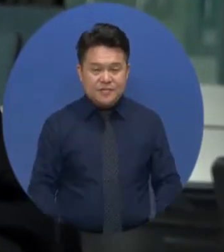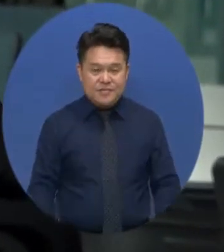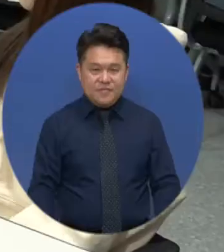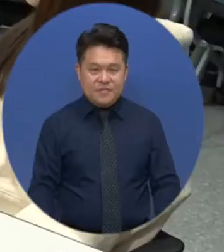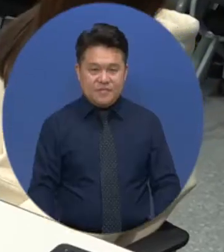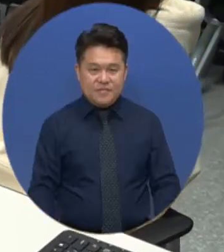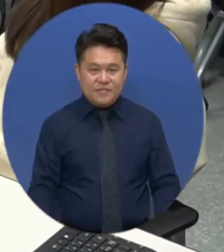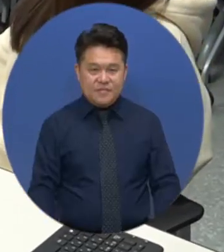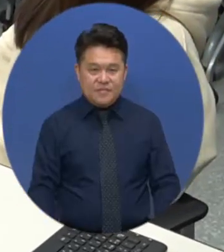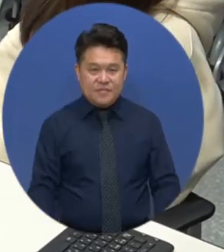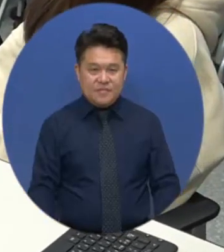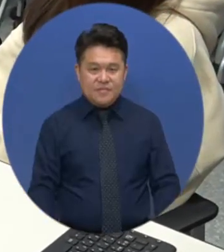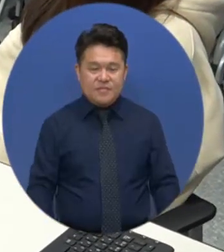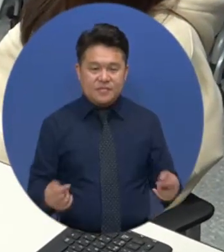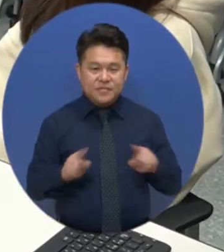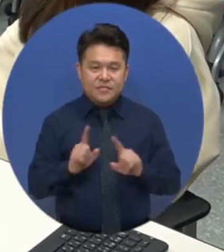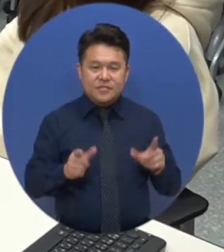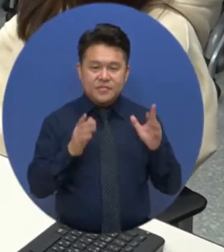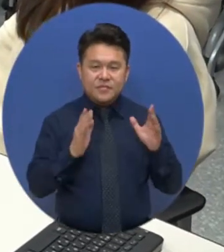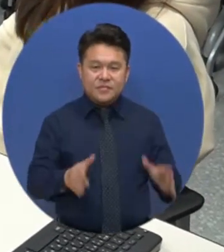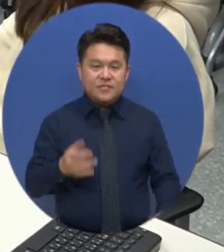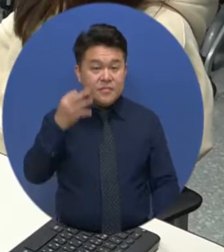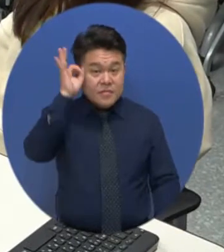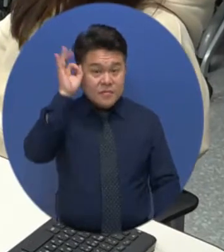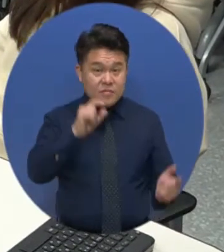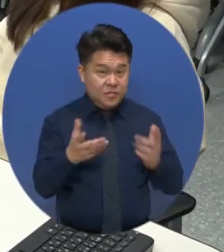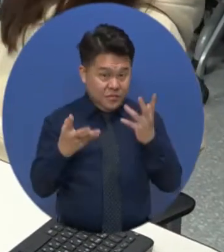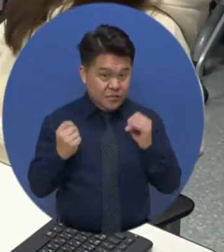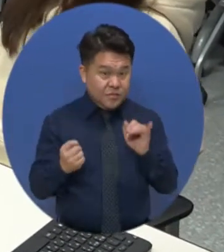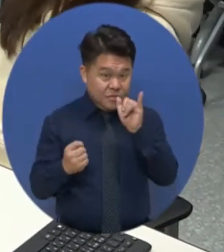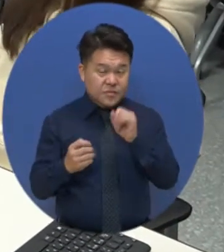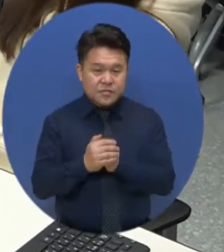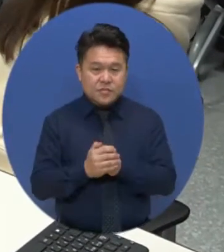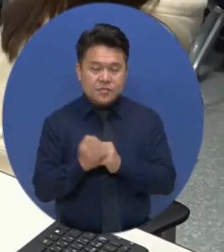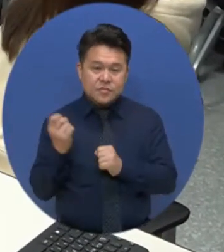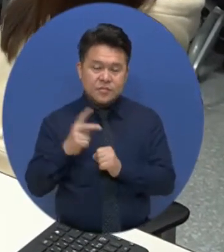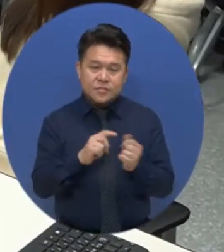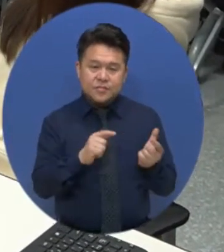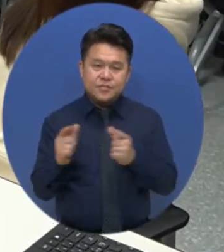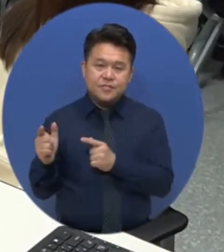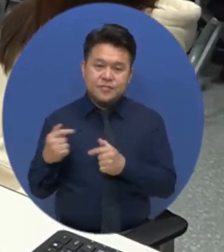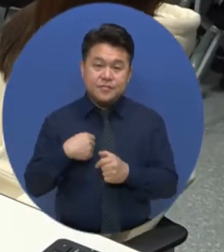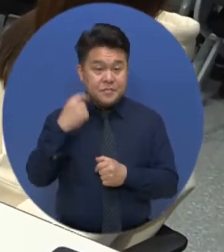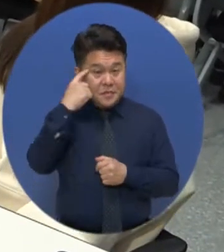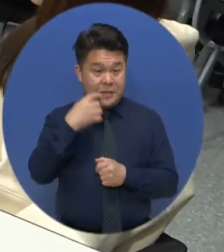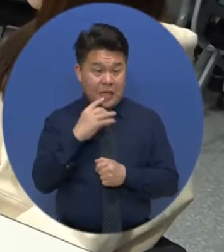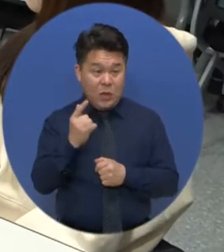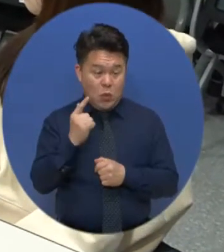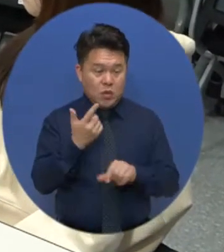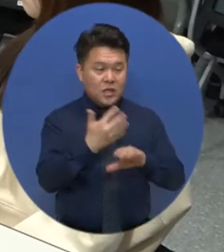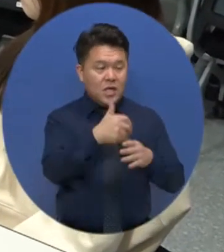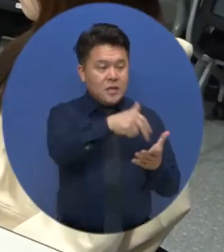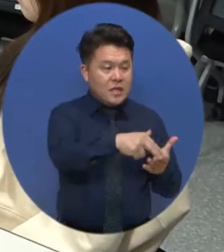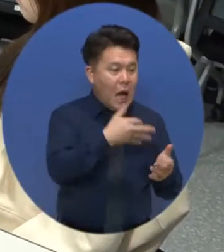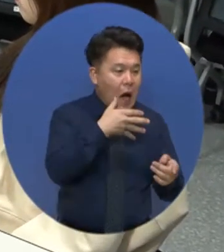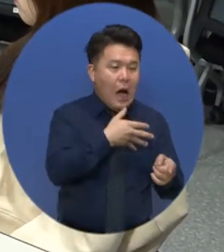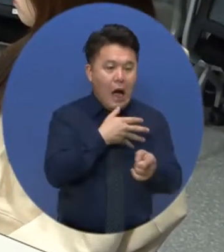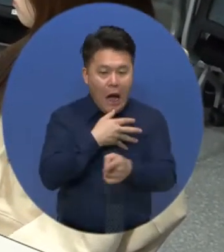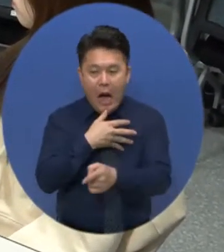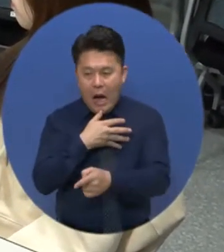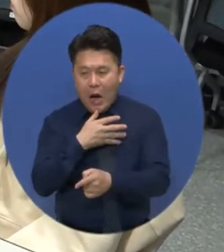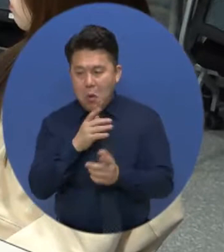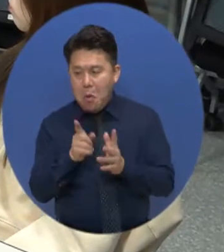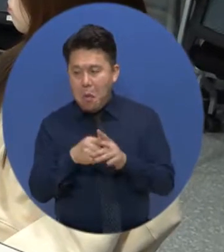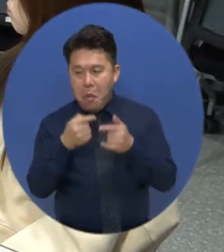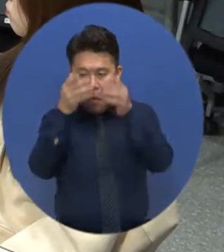곳 같이 지내면서 떠오르는 것도 진짜 많고 더 다양하게 제 관점만 뭐 생각하는 게 아니고